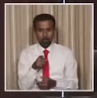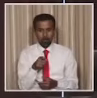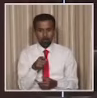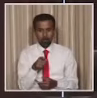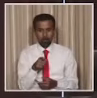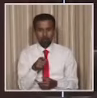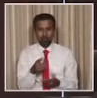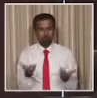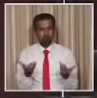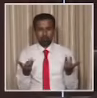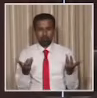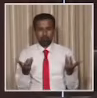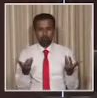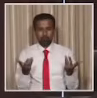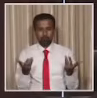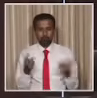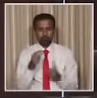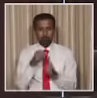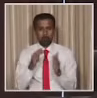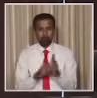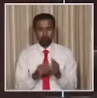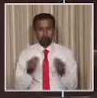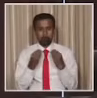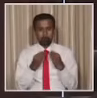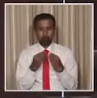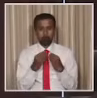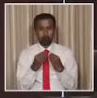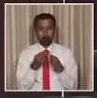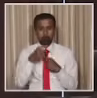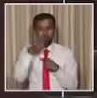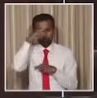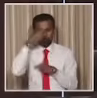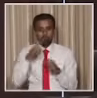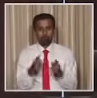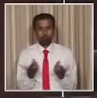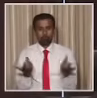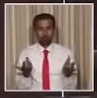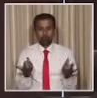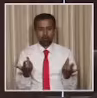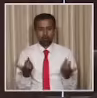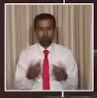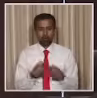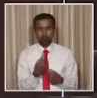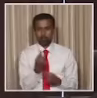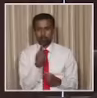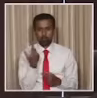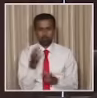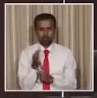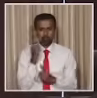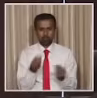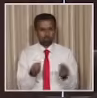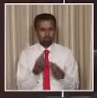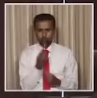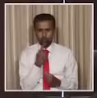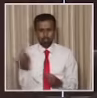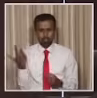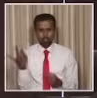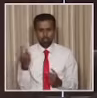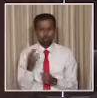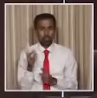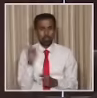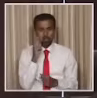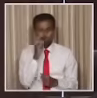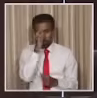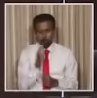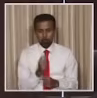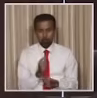ඒක කරන්න බෑ එහෙම. ඒ අගමැතිකම අරගෙන මේ පමෙක් වගේ ඉන්න වැඩක් නැහැ. ඒ නිසා අපිට කතා කරේ නැහැ ජනාධිපති ධූර දෙන්න. රනිල් වික්‍රමසිංහ මට කියන්න.